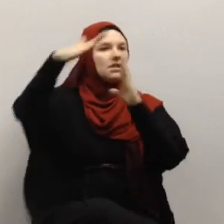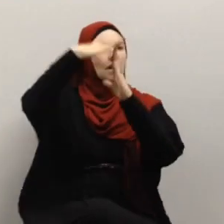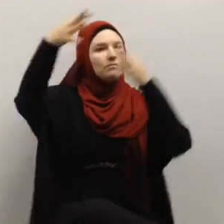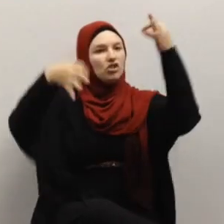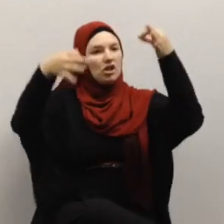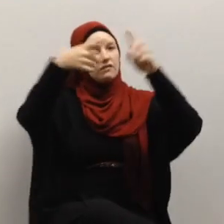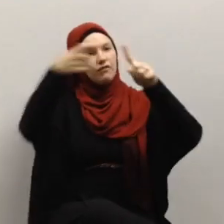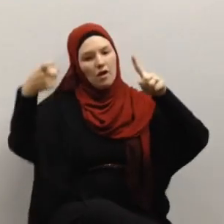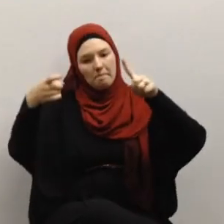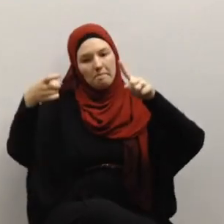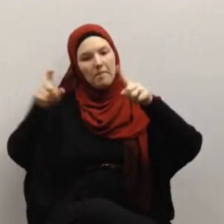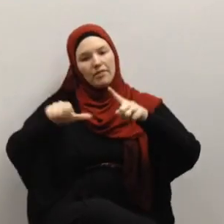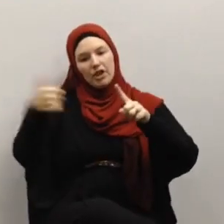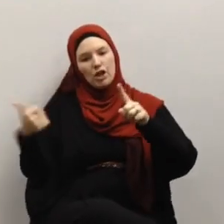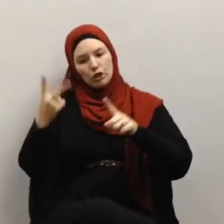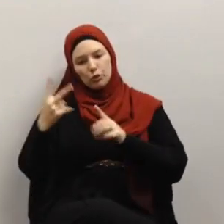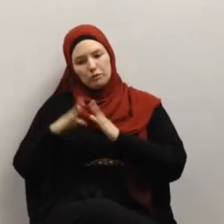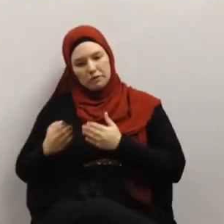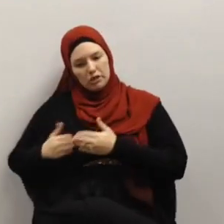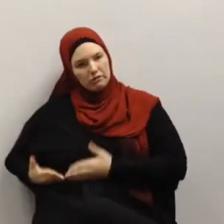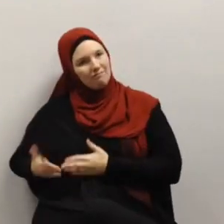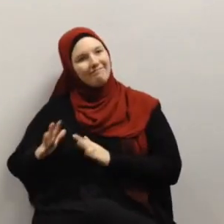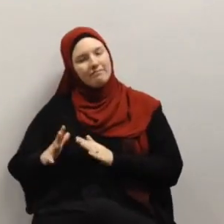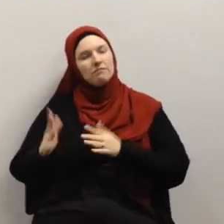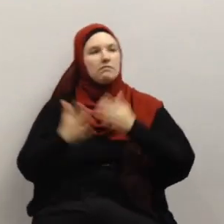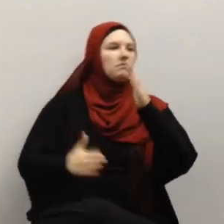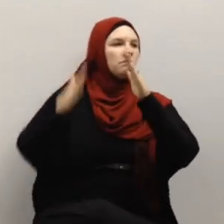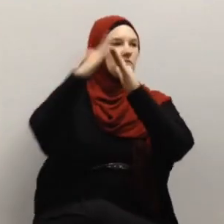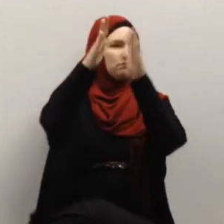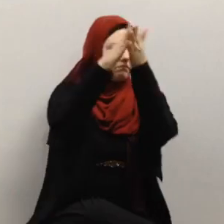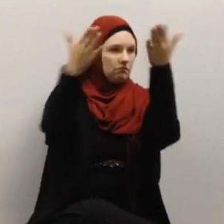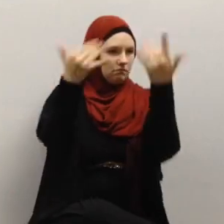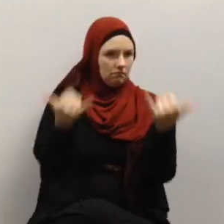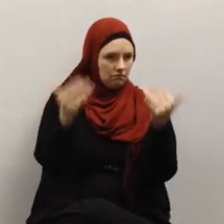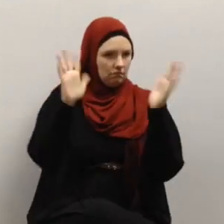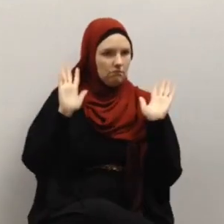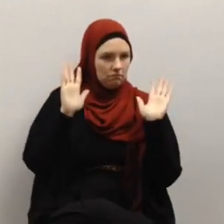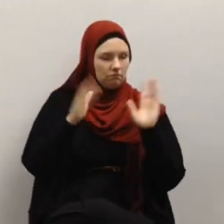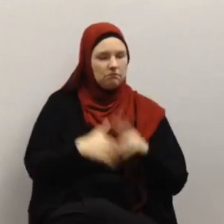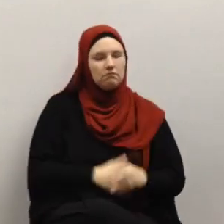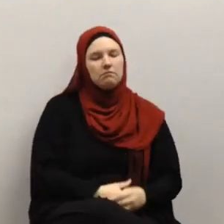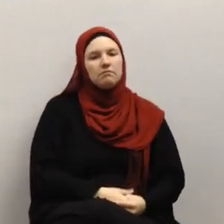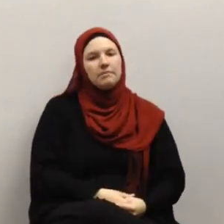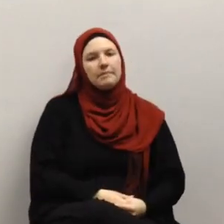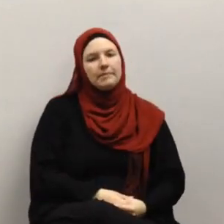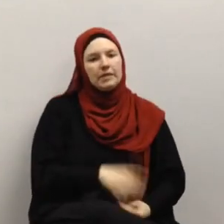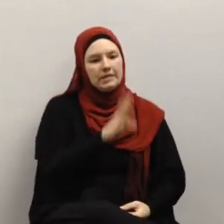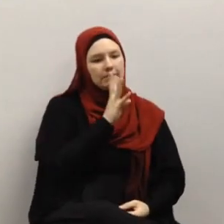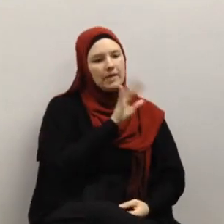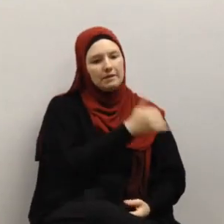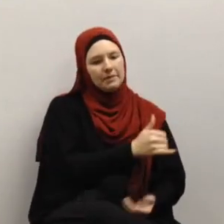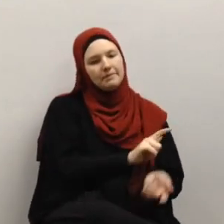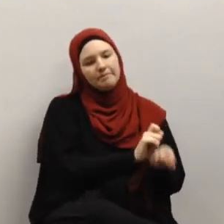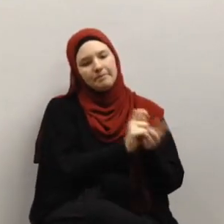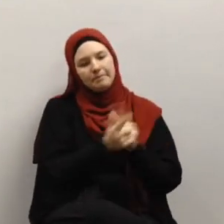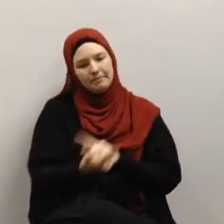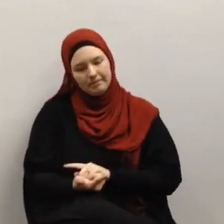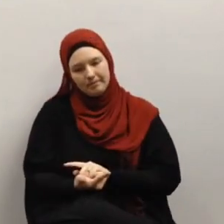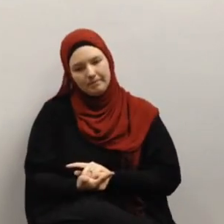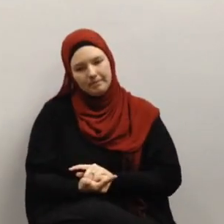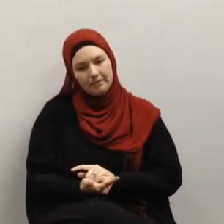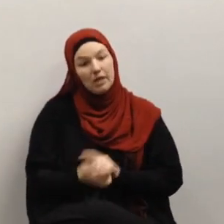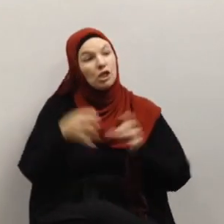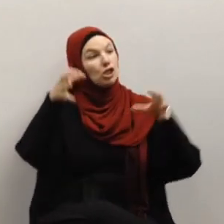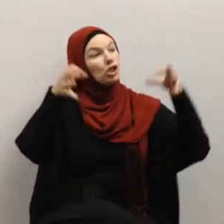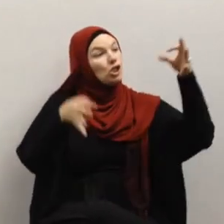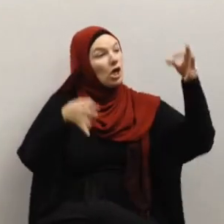Then what is the role of the Prophet? فَحْكُمْ بَيْنَهُمْ بِمَا أَنزَلَ اللَّهِ Judge between them